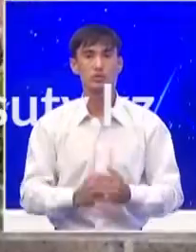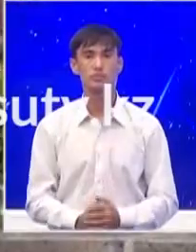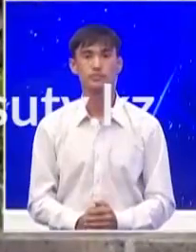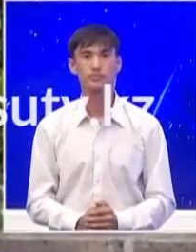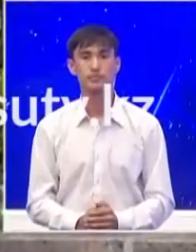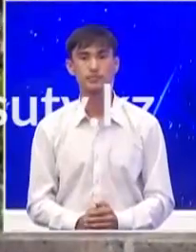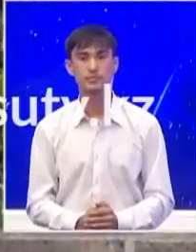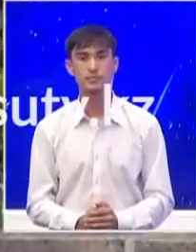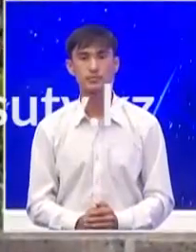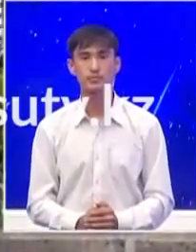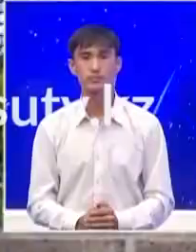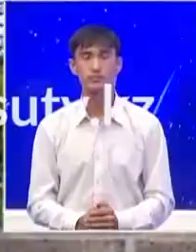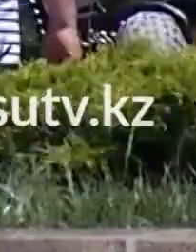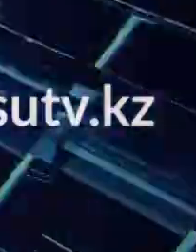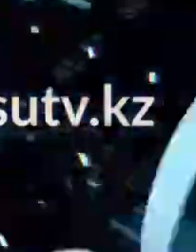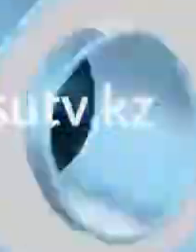улице